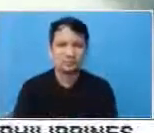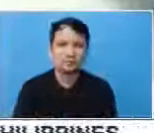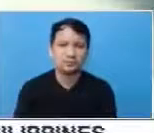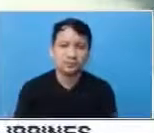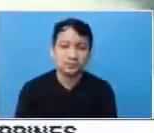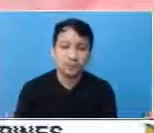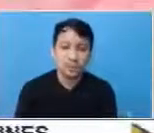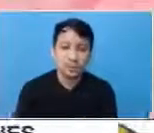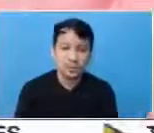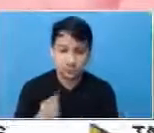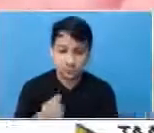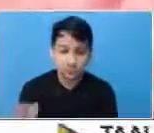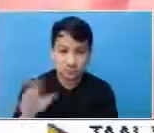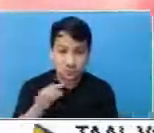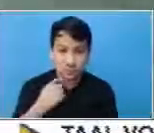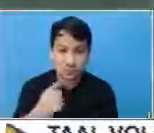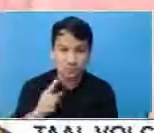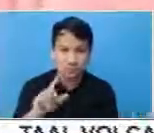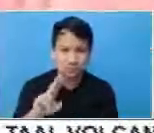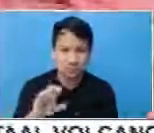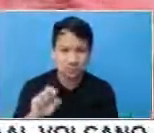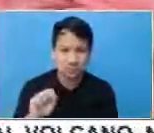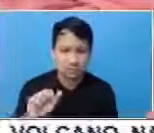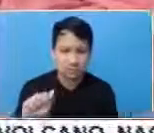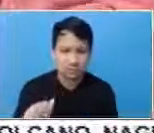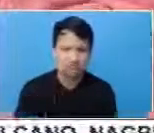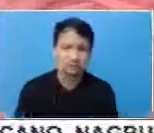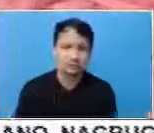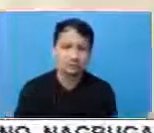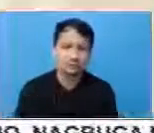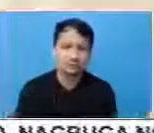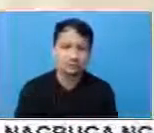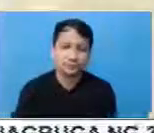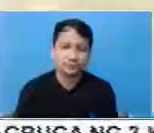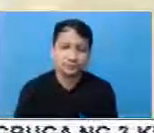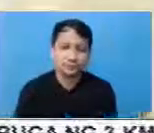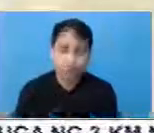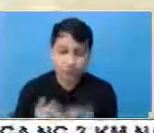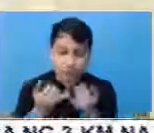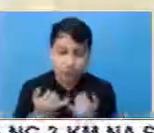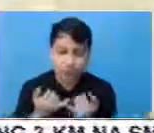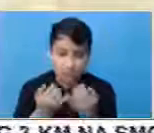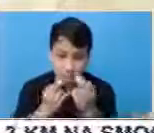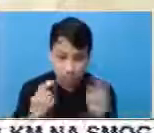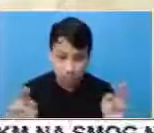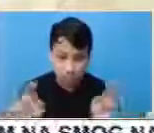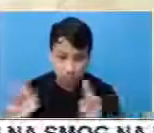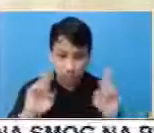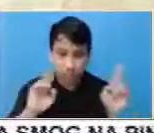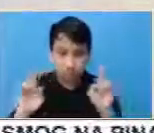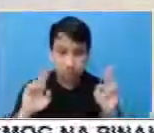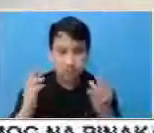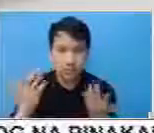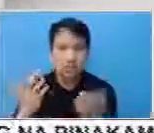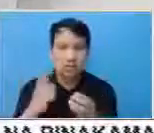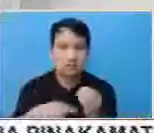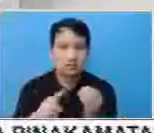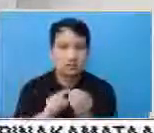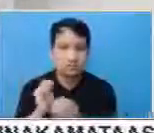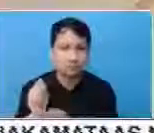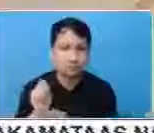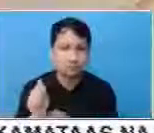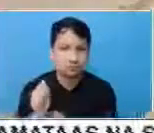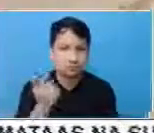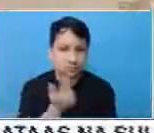Harry Roque, Testing Czar at Deputy Chief Implementer Secretary Vince Dizon at iba pang opisyal mula sa DILG